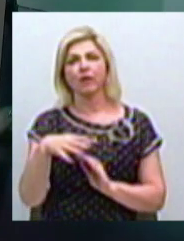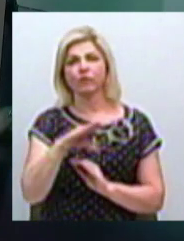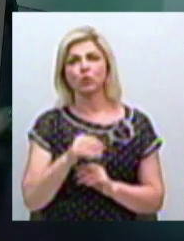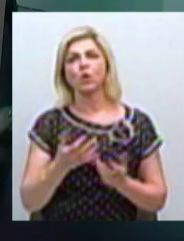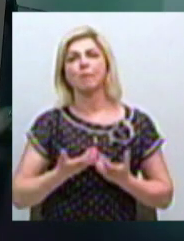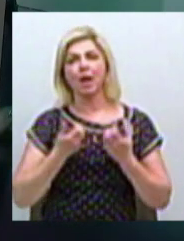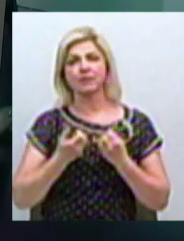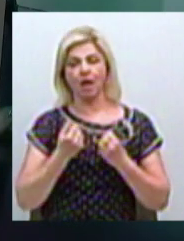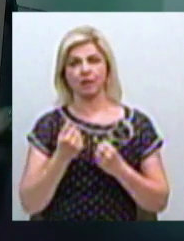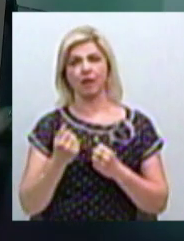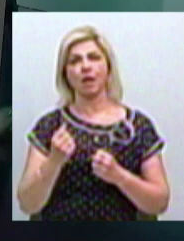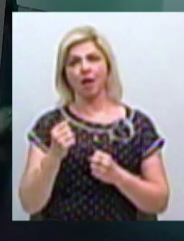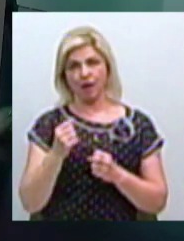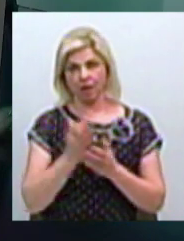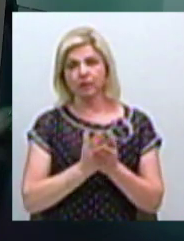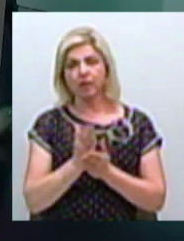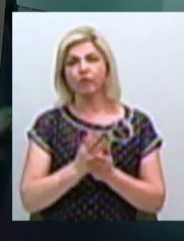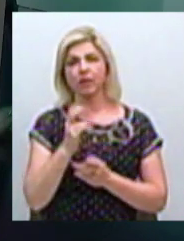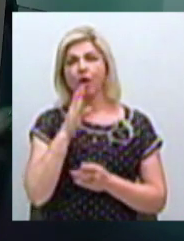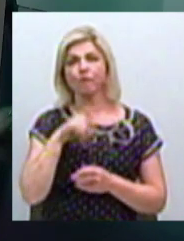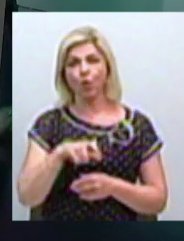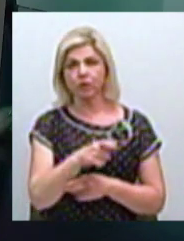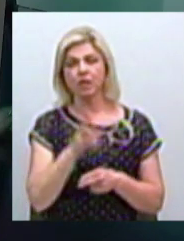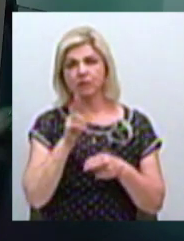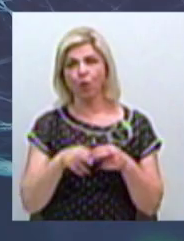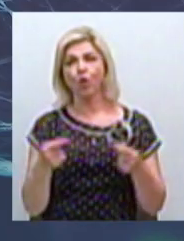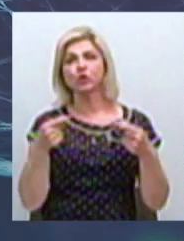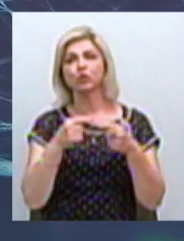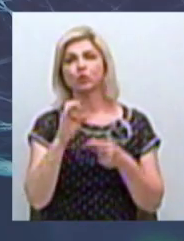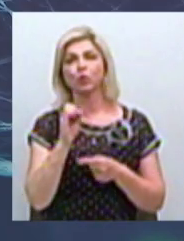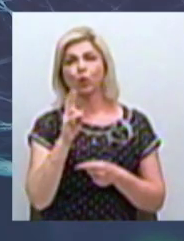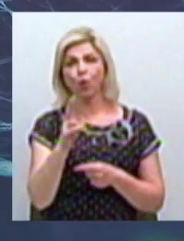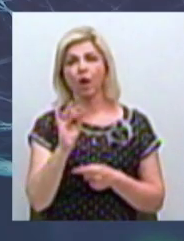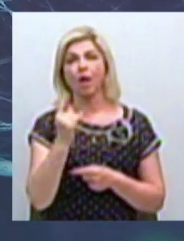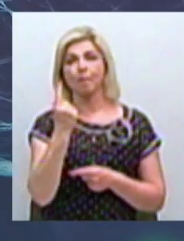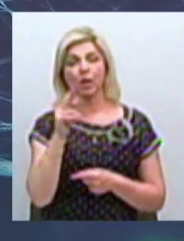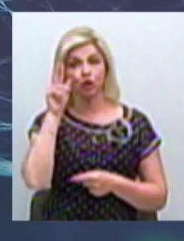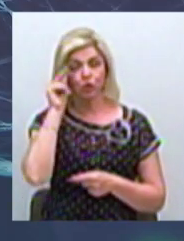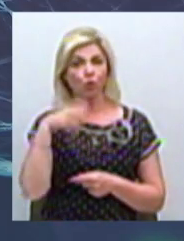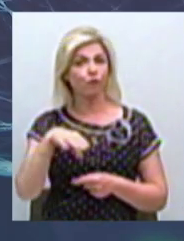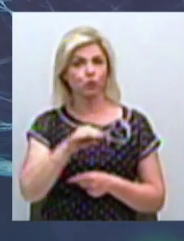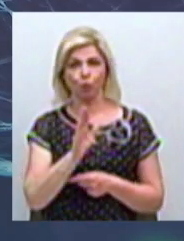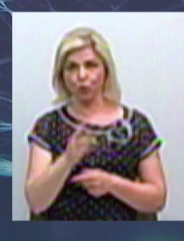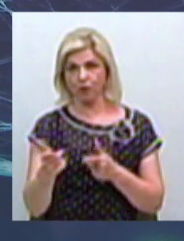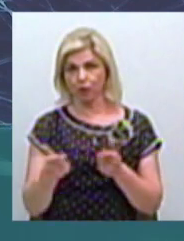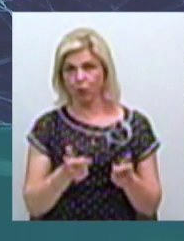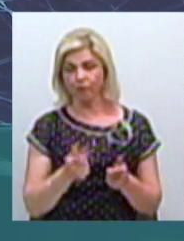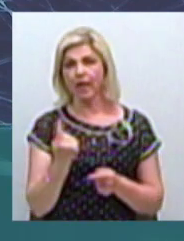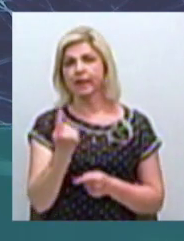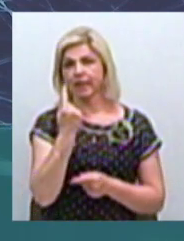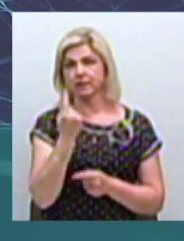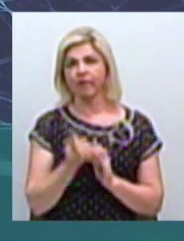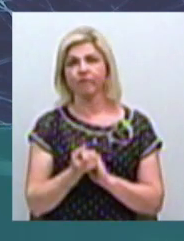на воде. Эта работа будет закончена в срок, и к началу открытия, к первому числу, все будет готово. Единственное,